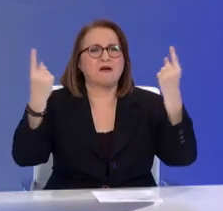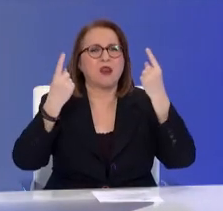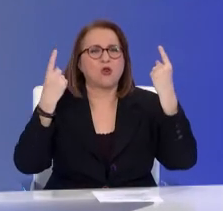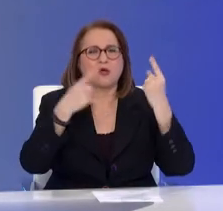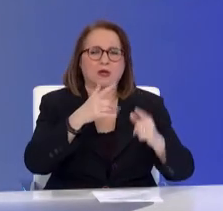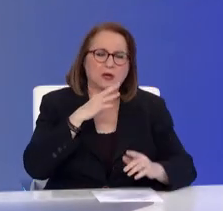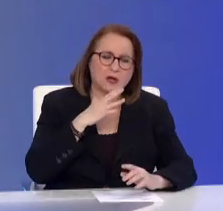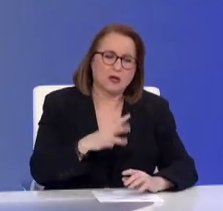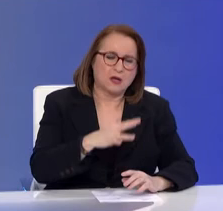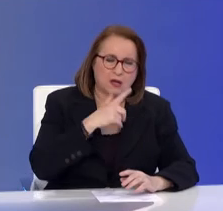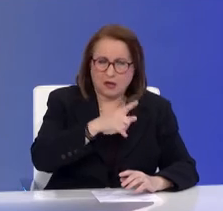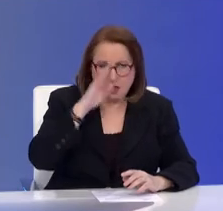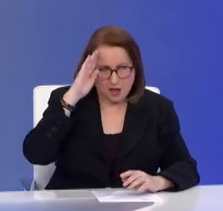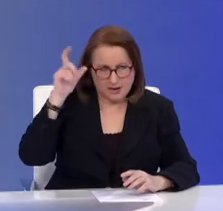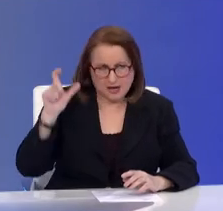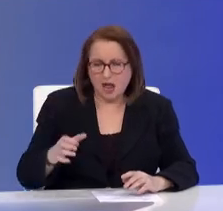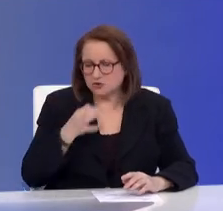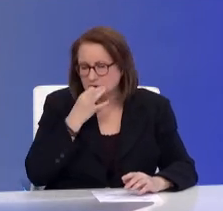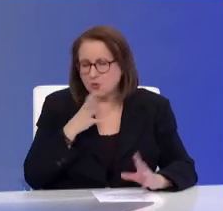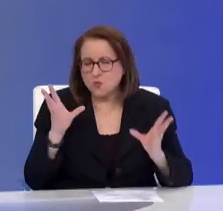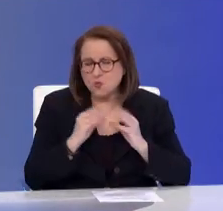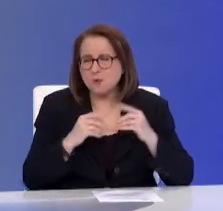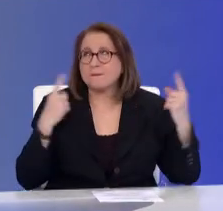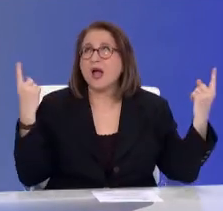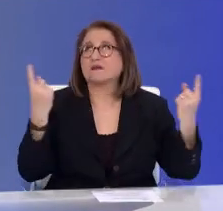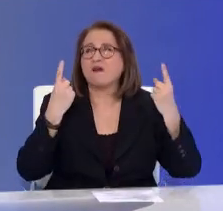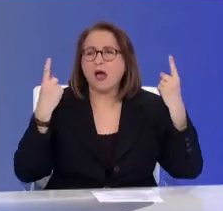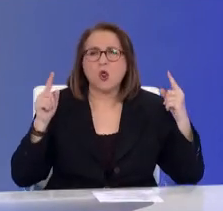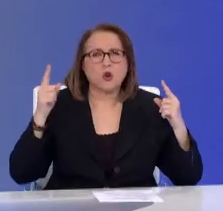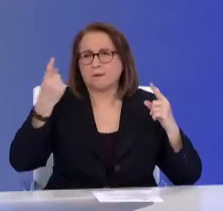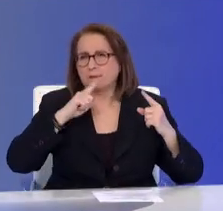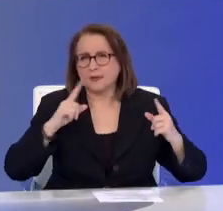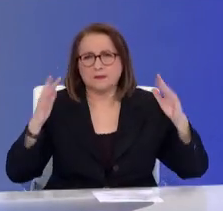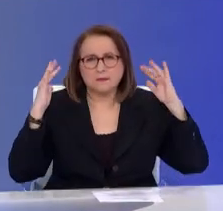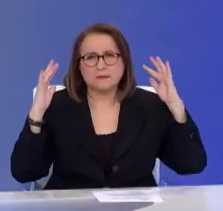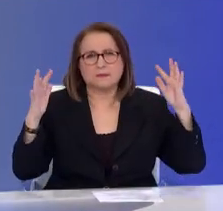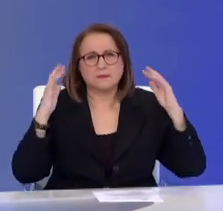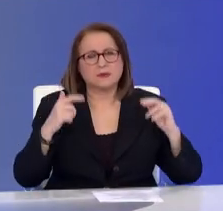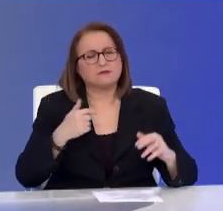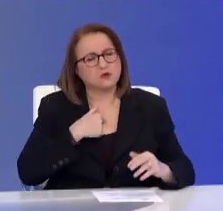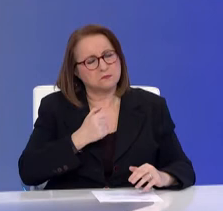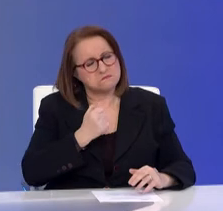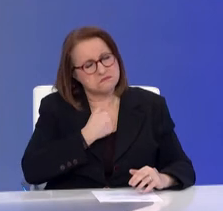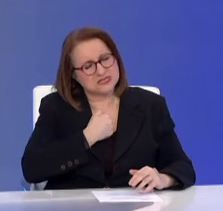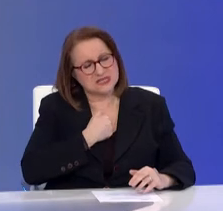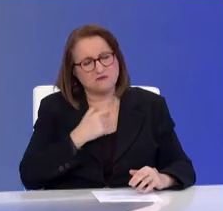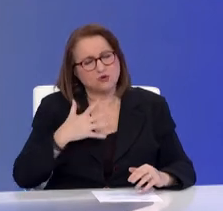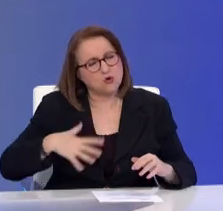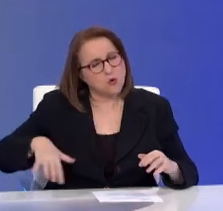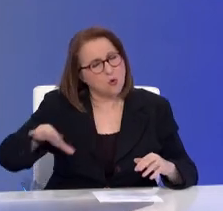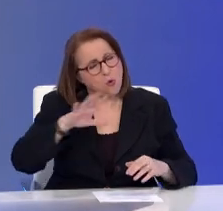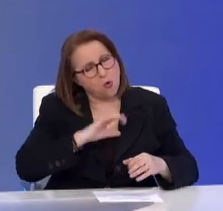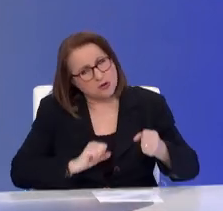προσκήνιο τις αξίες που όλοι θέλουμε να ενστερνιστούμε και που σχετίζονται με την προστασία